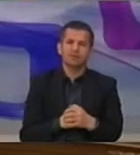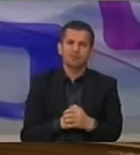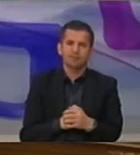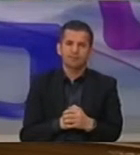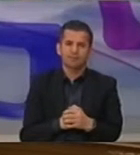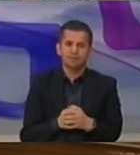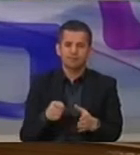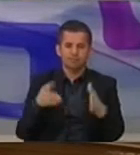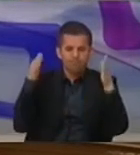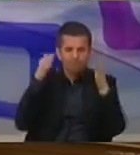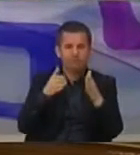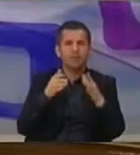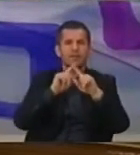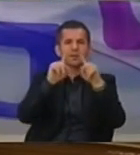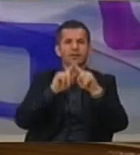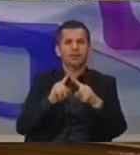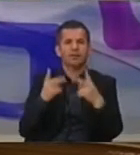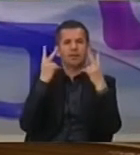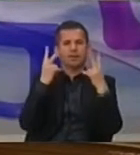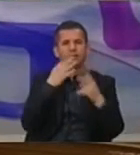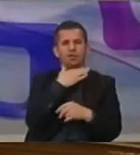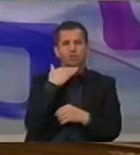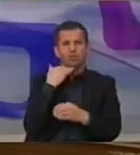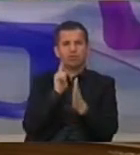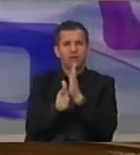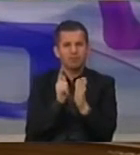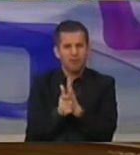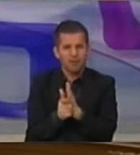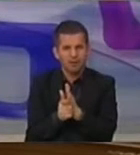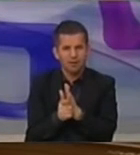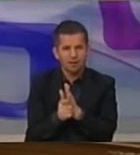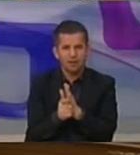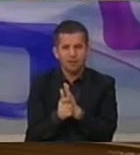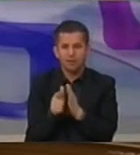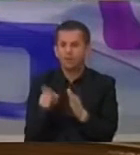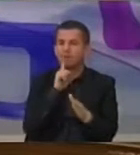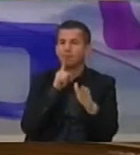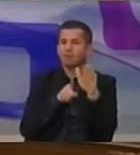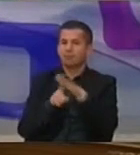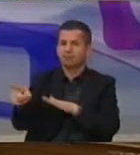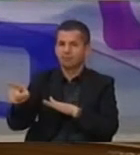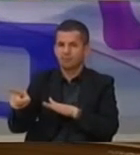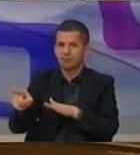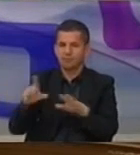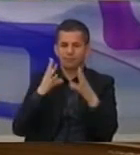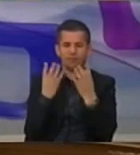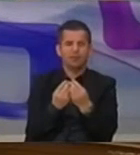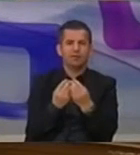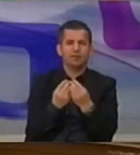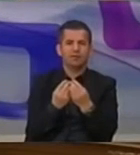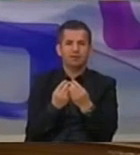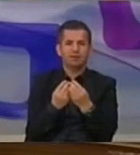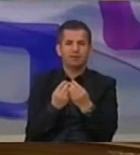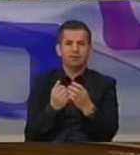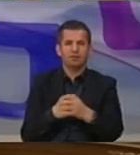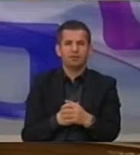në adresimin e çështjeve jetike dhe urgjente siç ishte migrimi i parregull ose ilegal quajeni